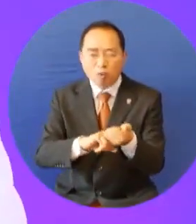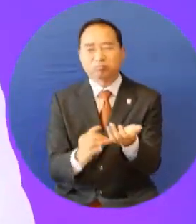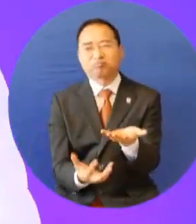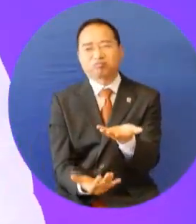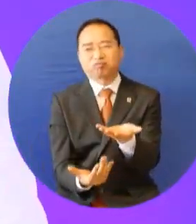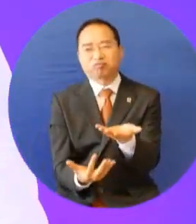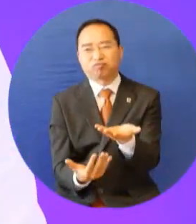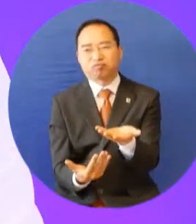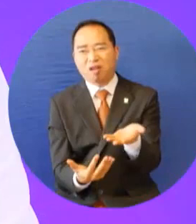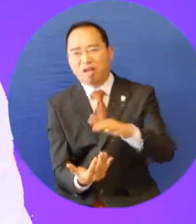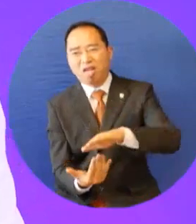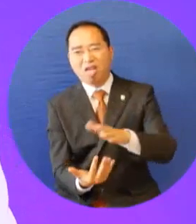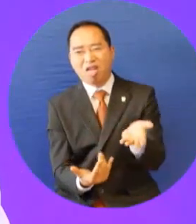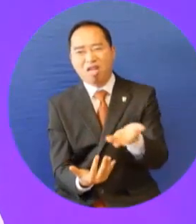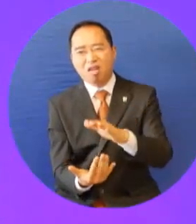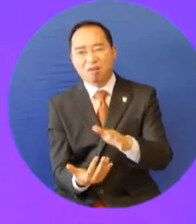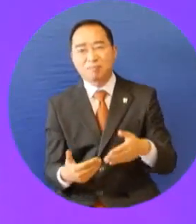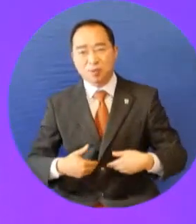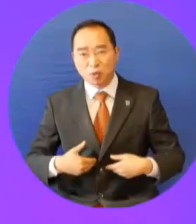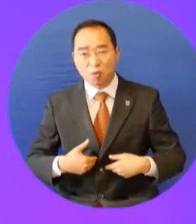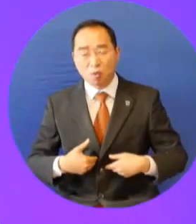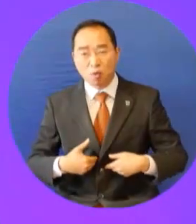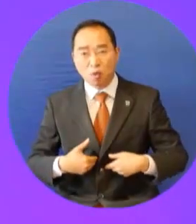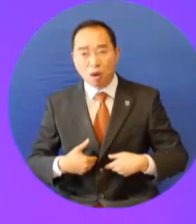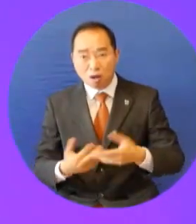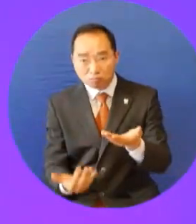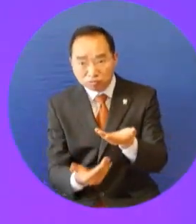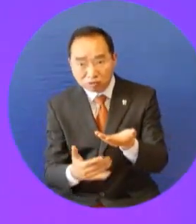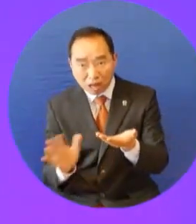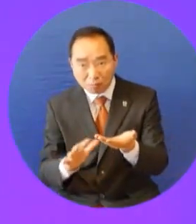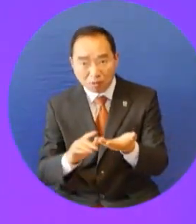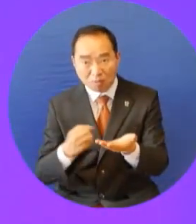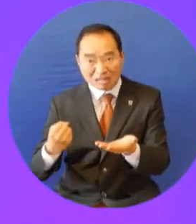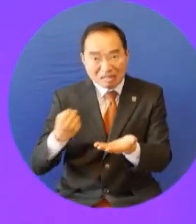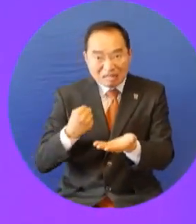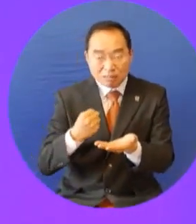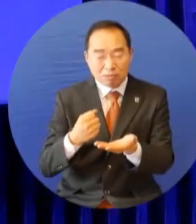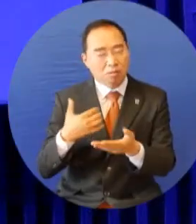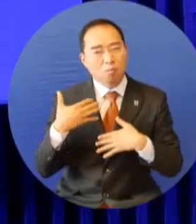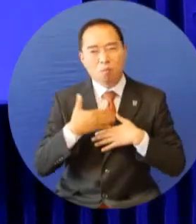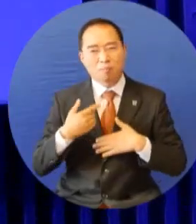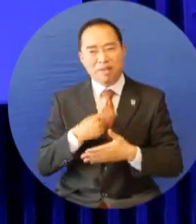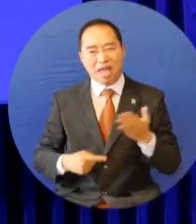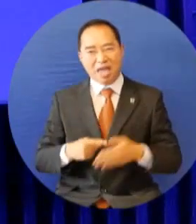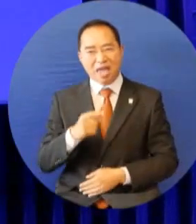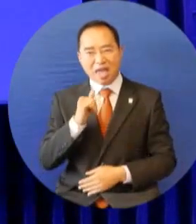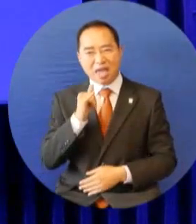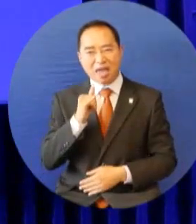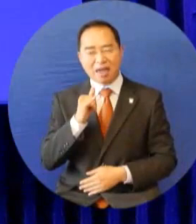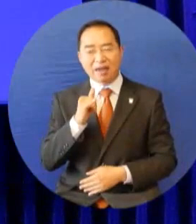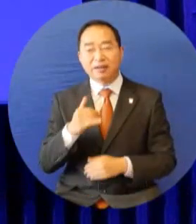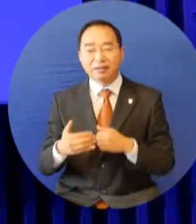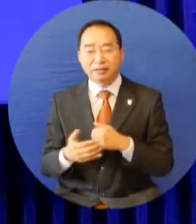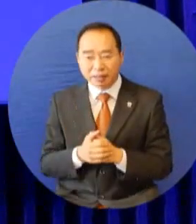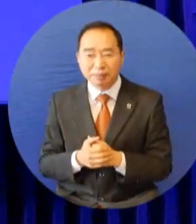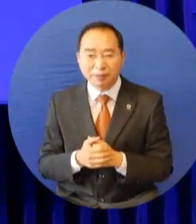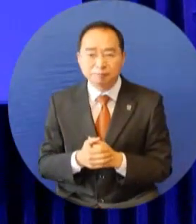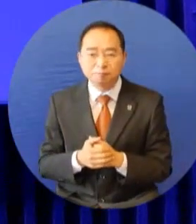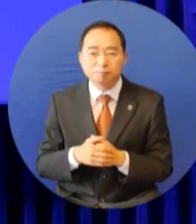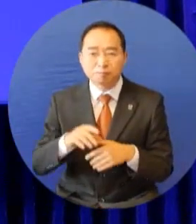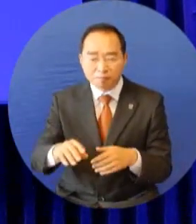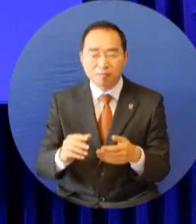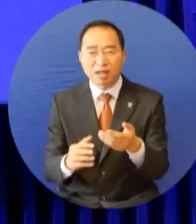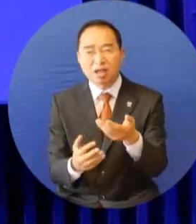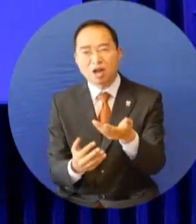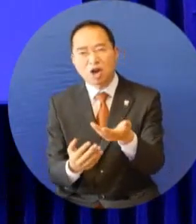구워야 된다. 왜냐하면 안 그러면은 기가 넘쳐서 오히려 해가 될 수 있다라는 거. 그래서 어른들이 항상 숯불에다가